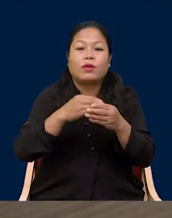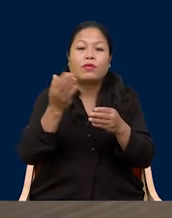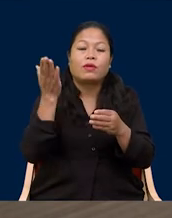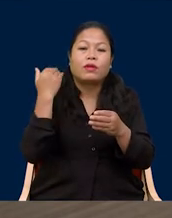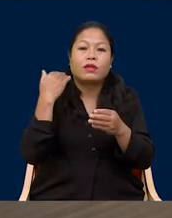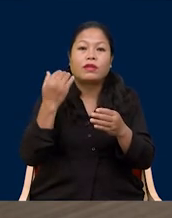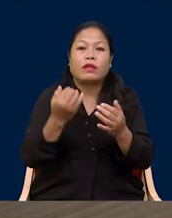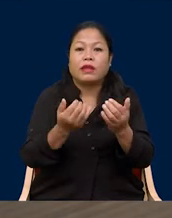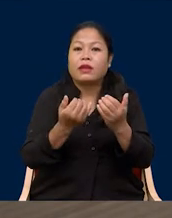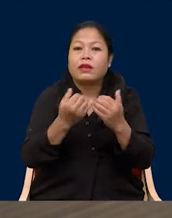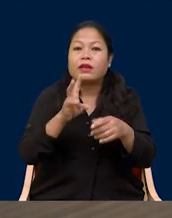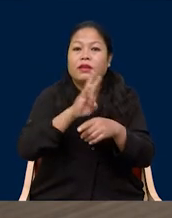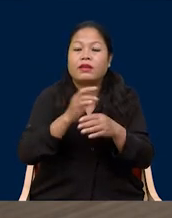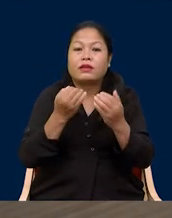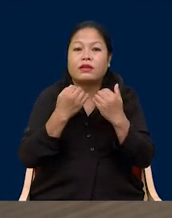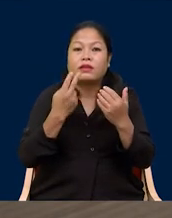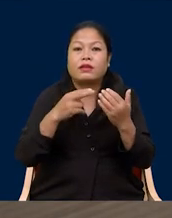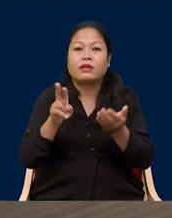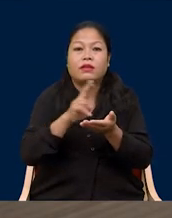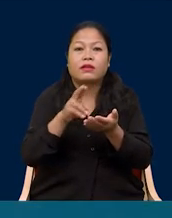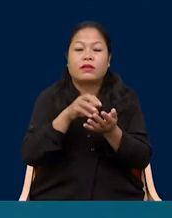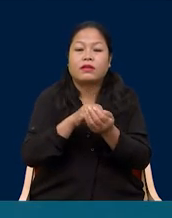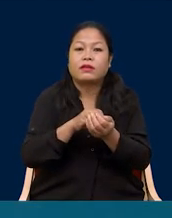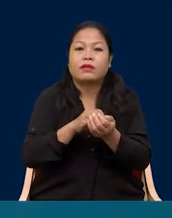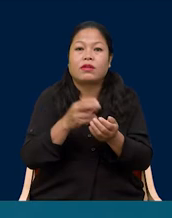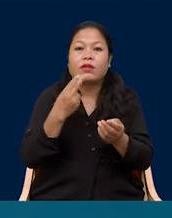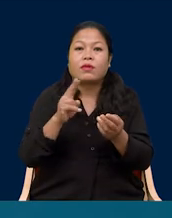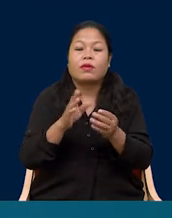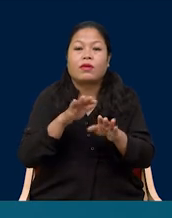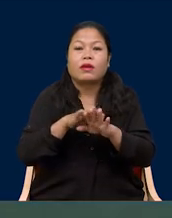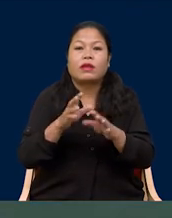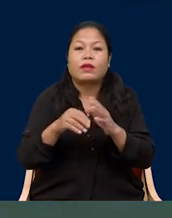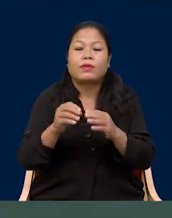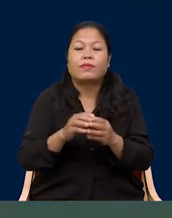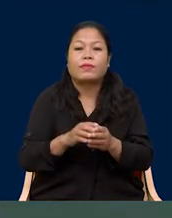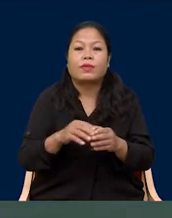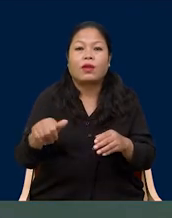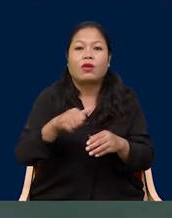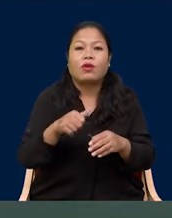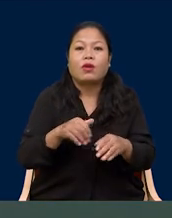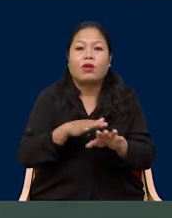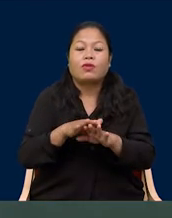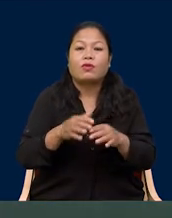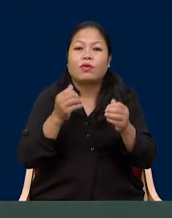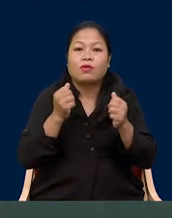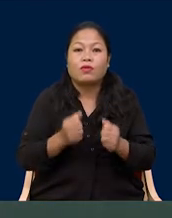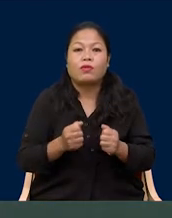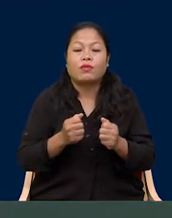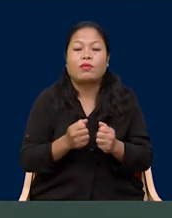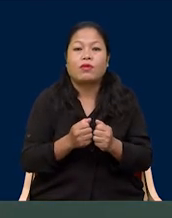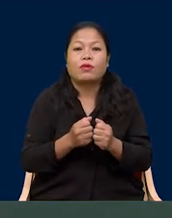आएको यो जुन सिप चाहिँ डकुमेन्टेसन नभएको कारण हराउँदै गइरहेको छ। सो त्यसलाई चाहिँ हामीले डकुमेन्ट गरेर उहाँहरूसँग